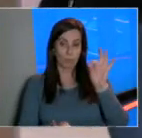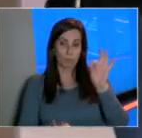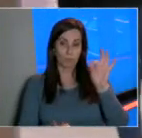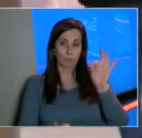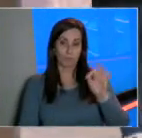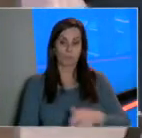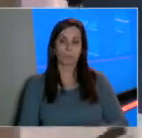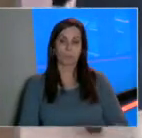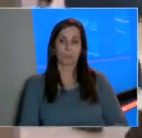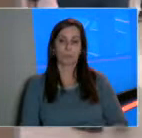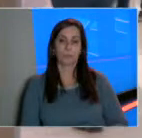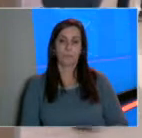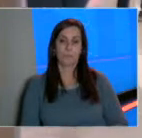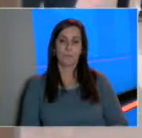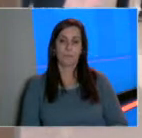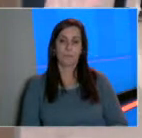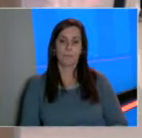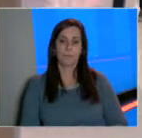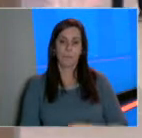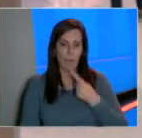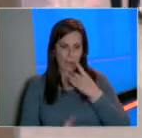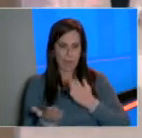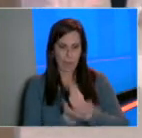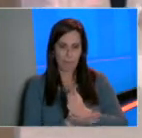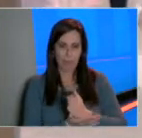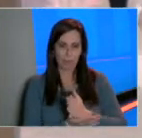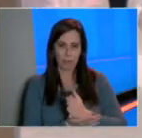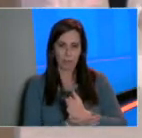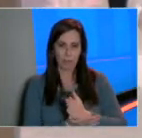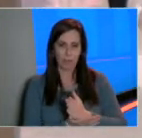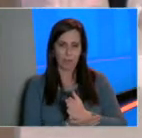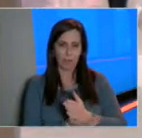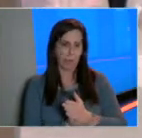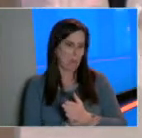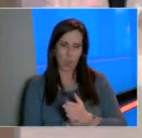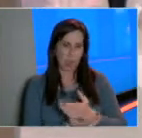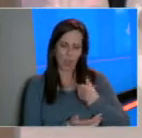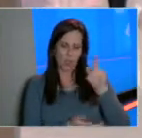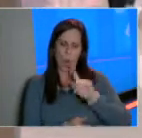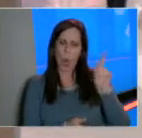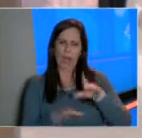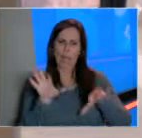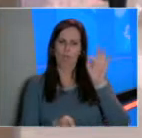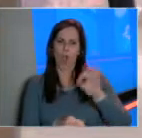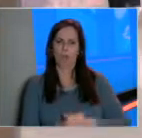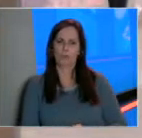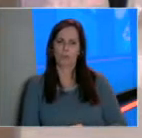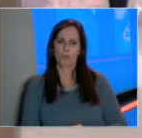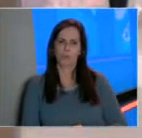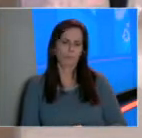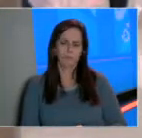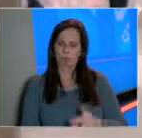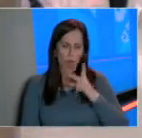כיצד תצביע או תשקול אולי בכלל או להצביע? אני אגיד לך האמת, אני לא חושב להצביע.